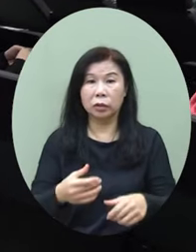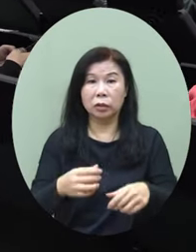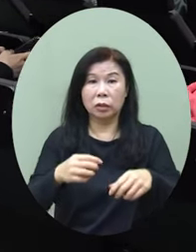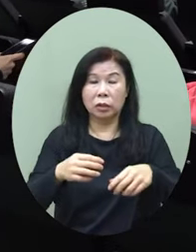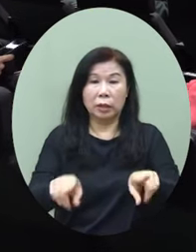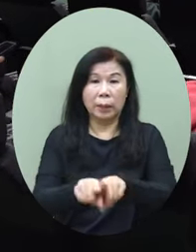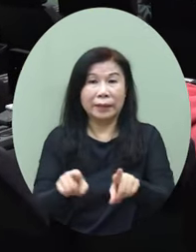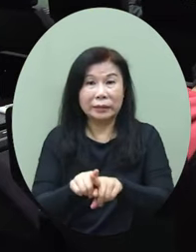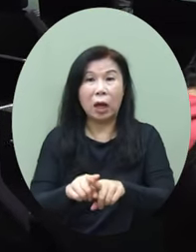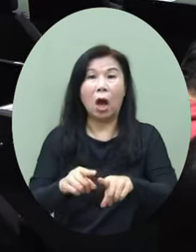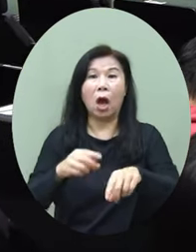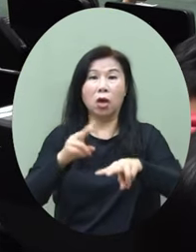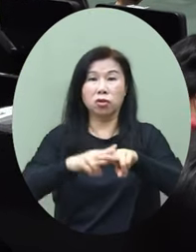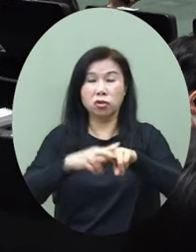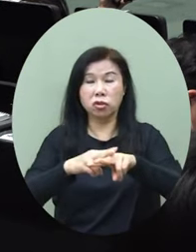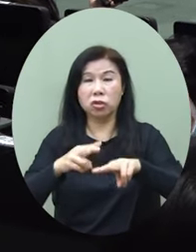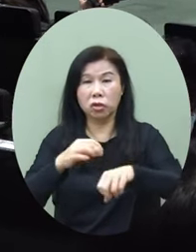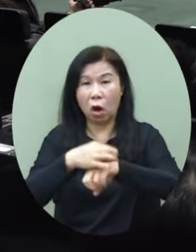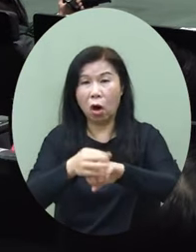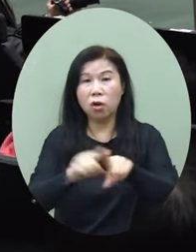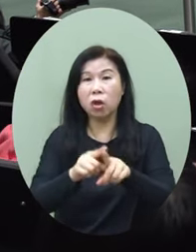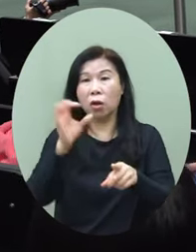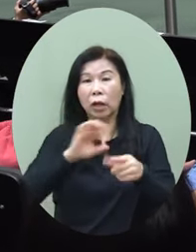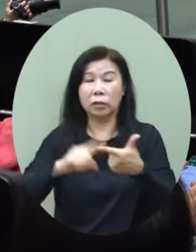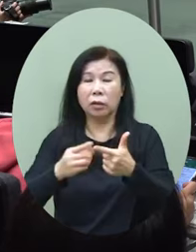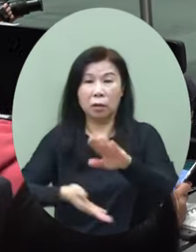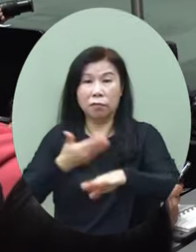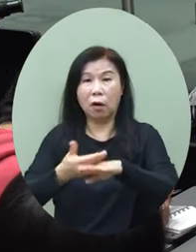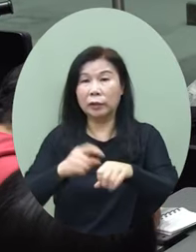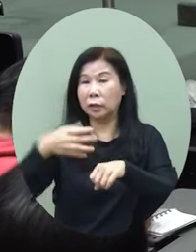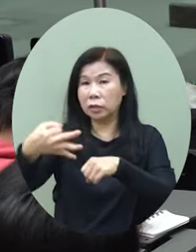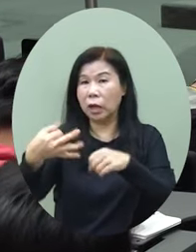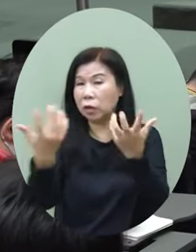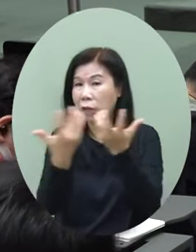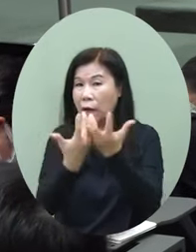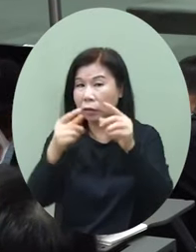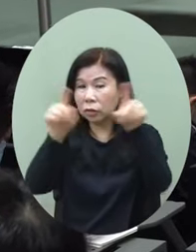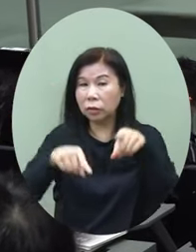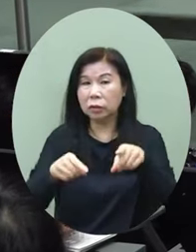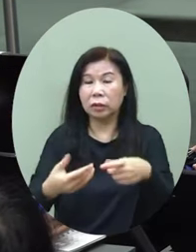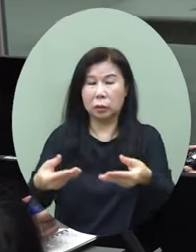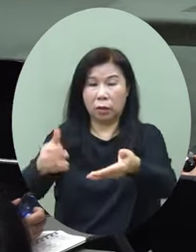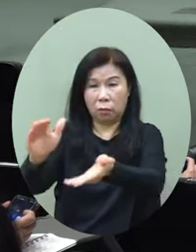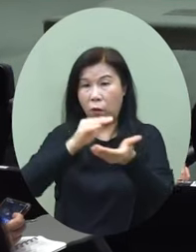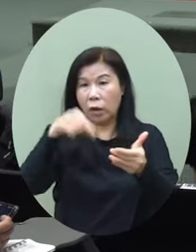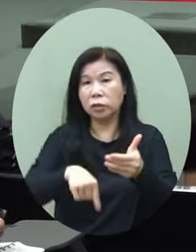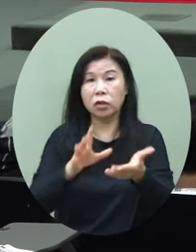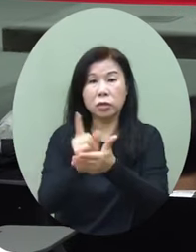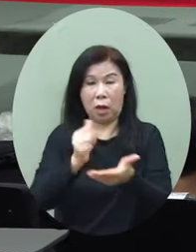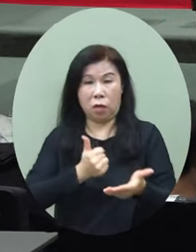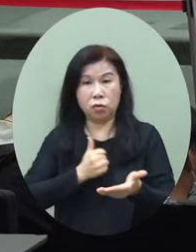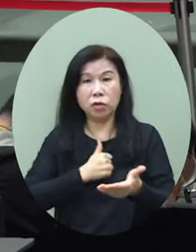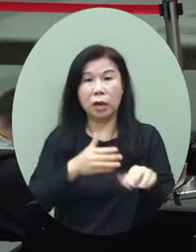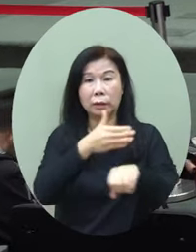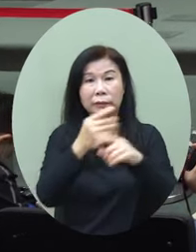和科興一樣都是還沒有第三期的數據這樣的情況之下如果國藥公說的話如何說服到專家和社會市民去